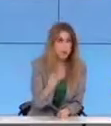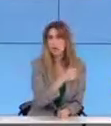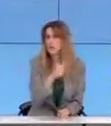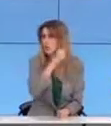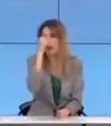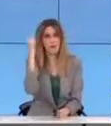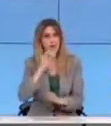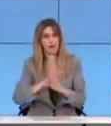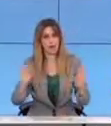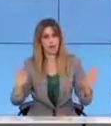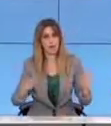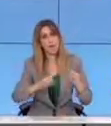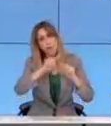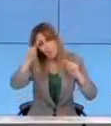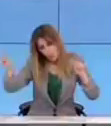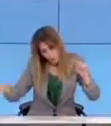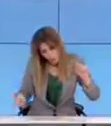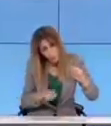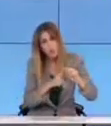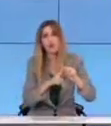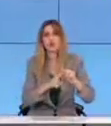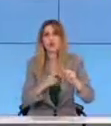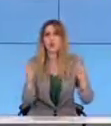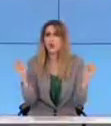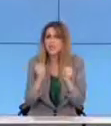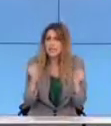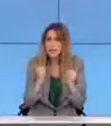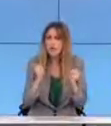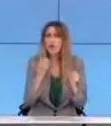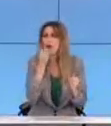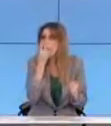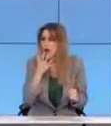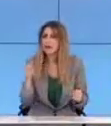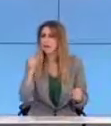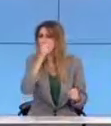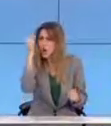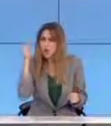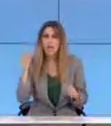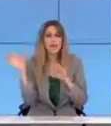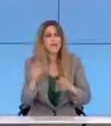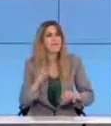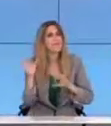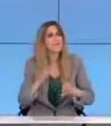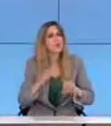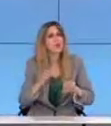χειμώνα. Όλες οι προσπάθειές μας να αναβαθμίσουμε το τουριστικό προϊόν πρέπει να είναι σε απόλυτη